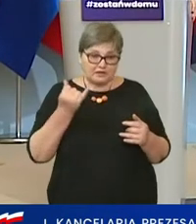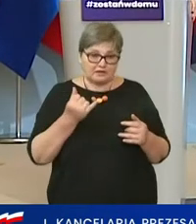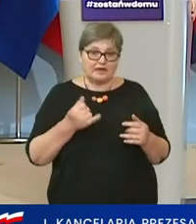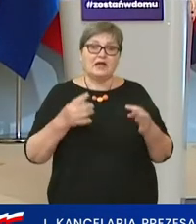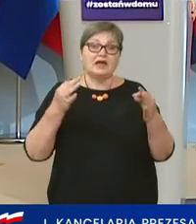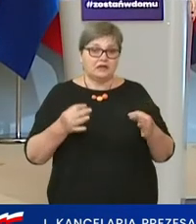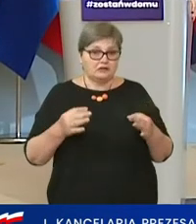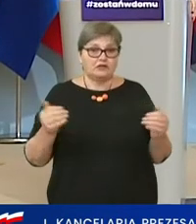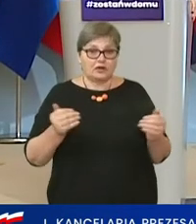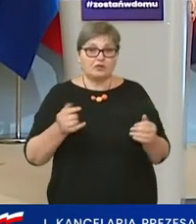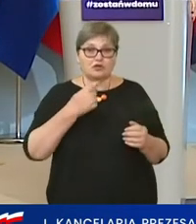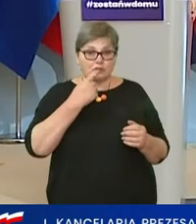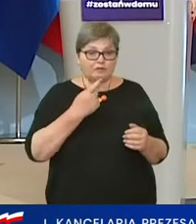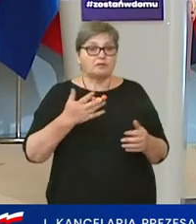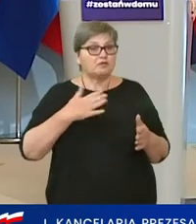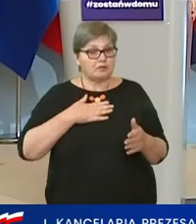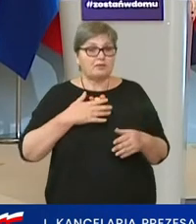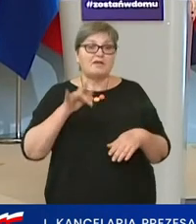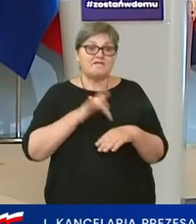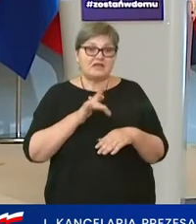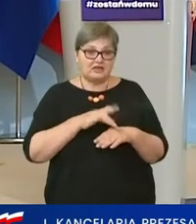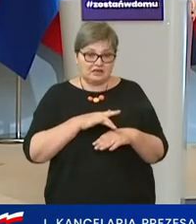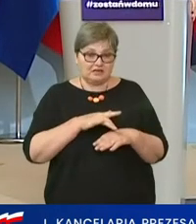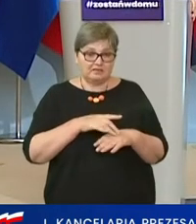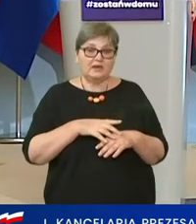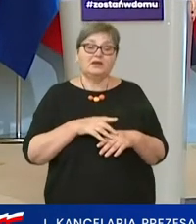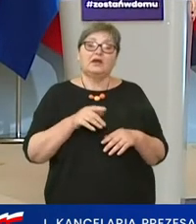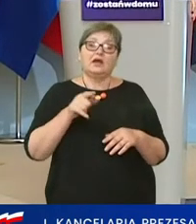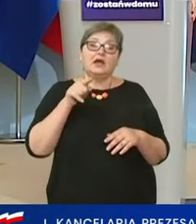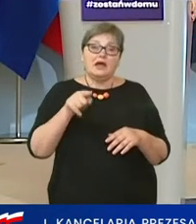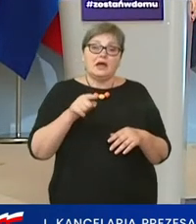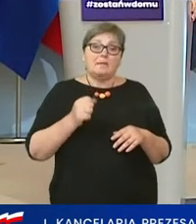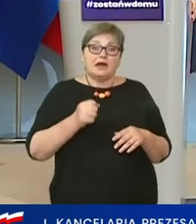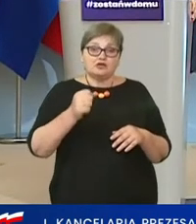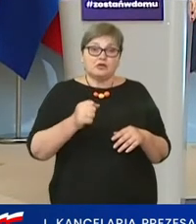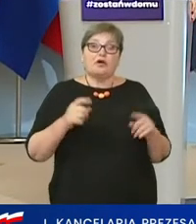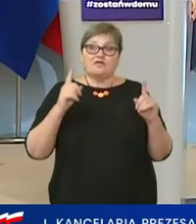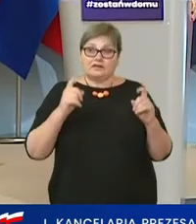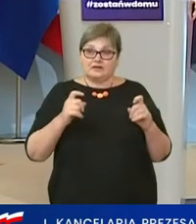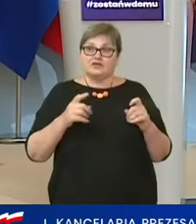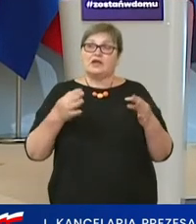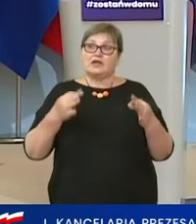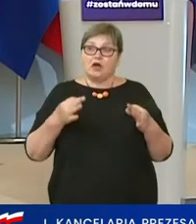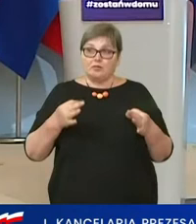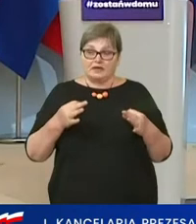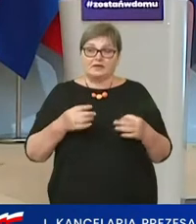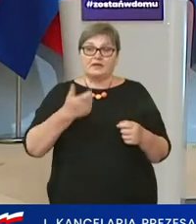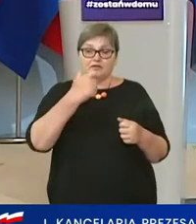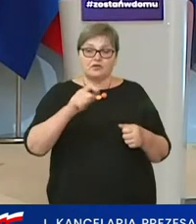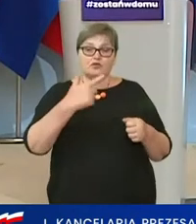dzisiaj możemy mówić o pewnych efektach marszałkowie podjęli zadanie i na chwilę obecną około